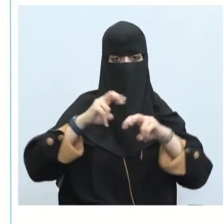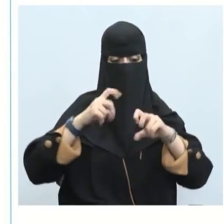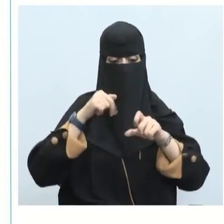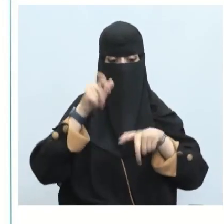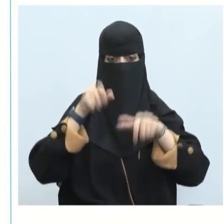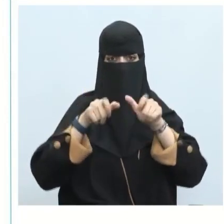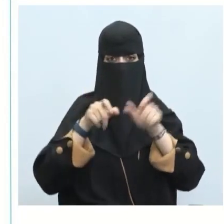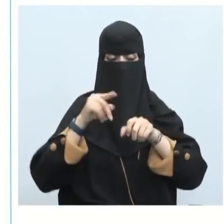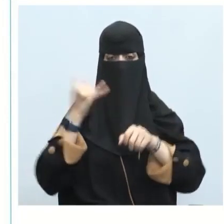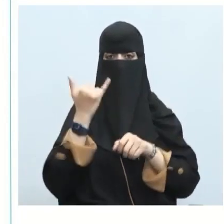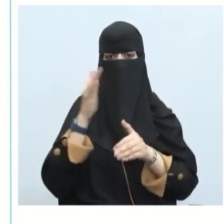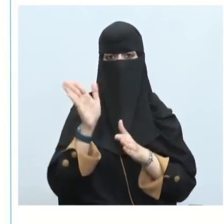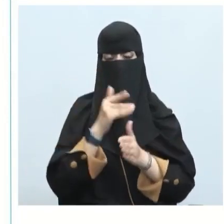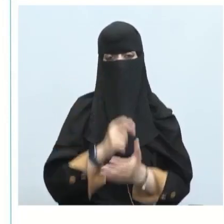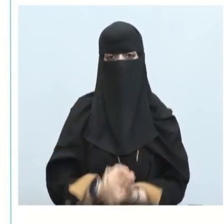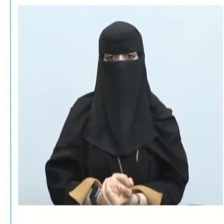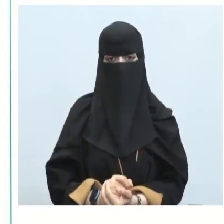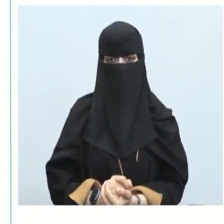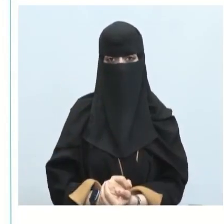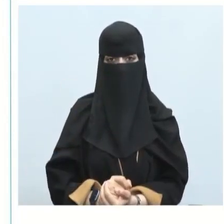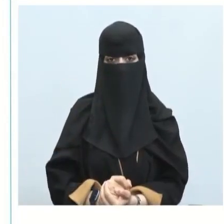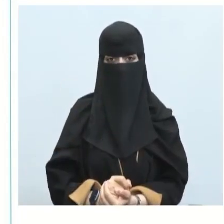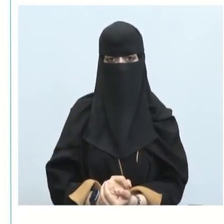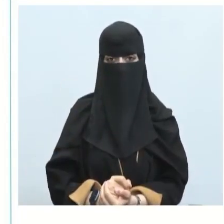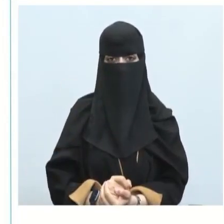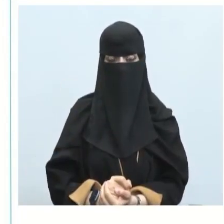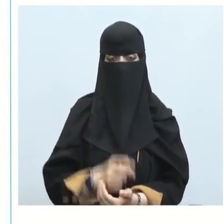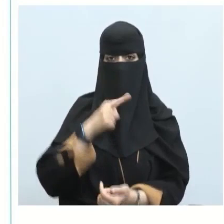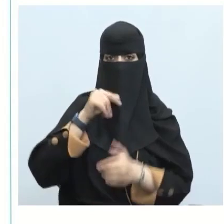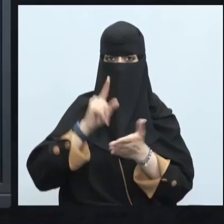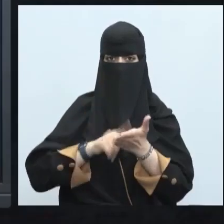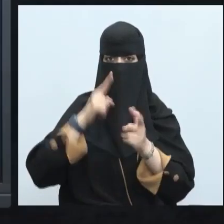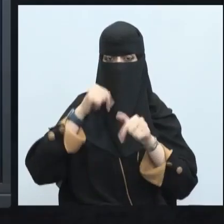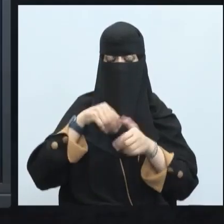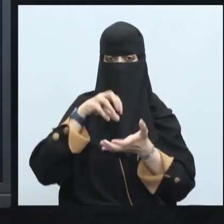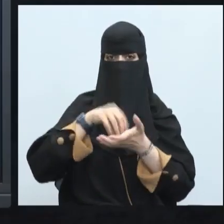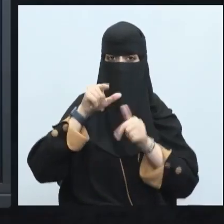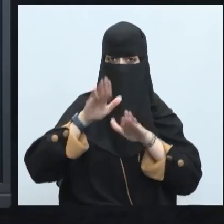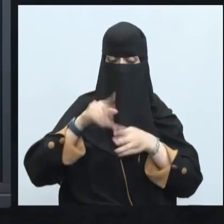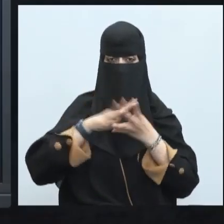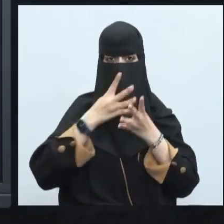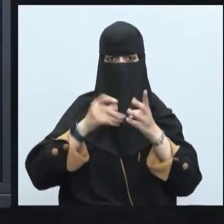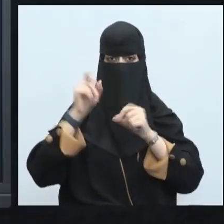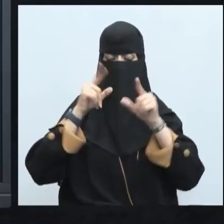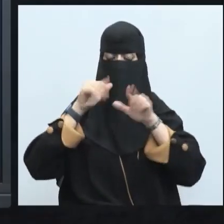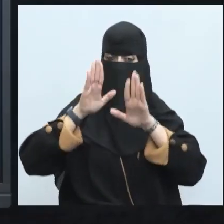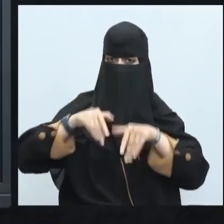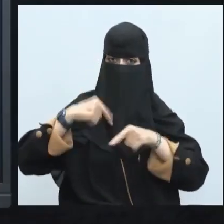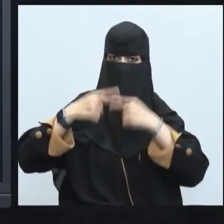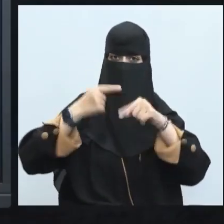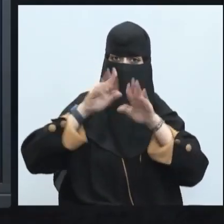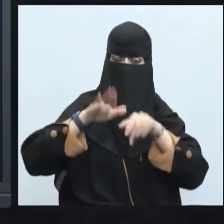محركات البحث بسهوله اذا اهم تواجد على الشبكه العنكبوتيه هو التواجد